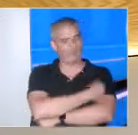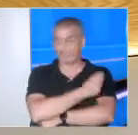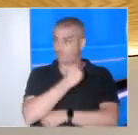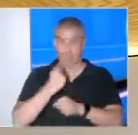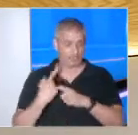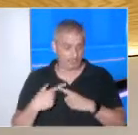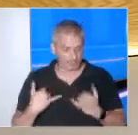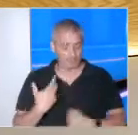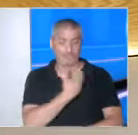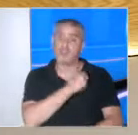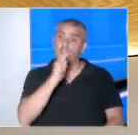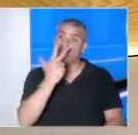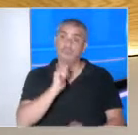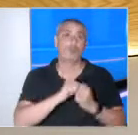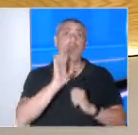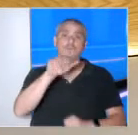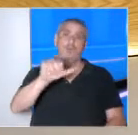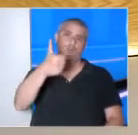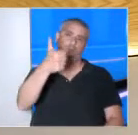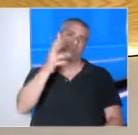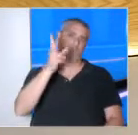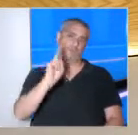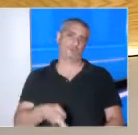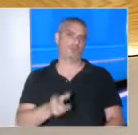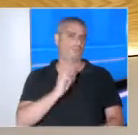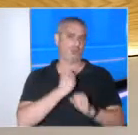עשיתם את זה, במנה השלישית או הראשונה אפילו, אם יש לכם את